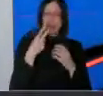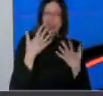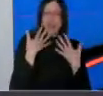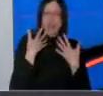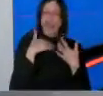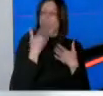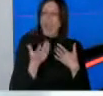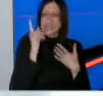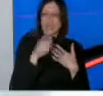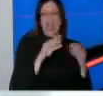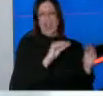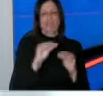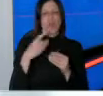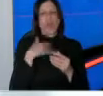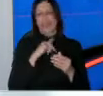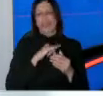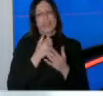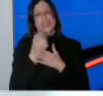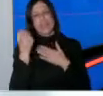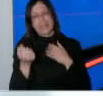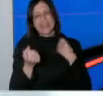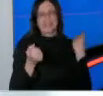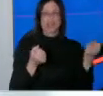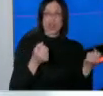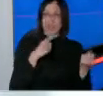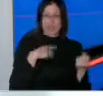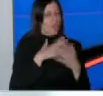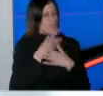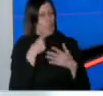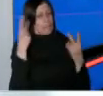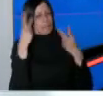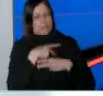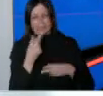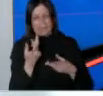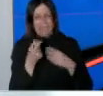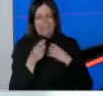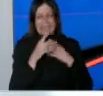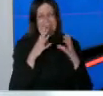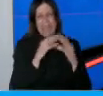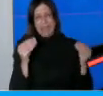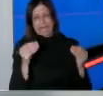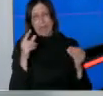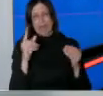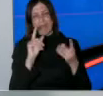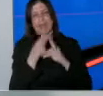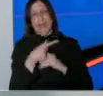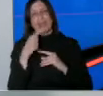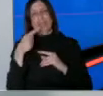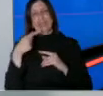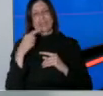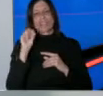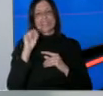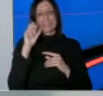חייבת לעבור, זה כבר לא מעניין אותנו, ימין, שמאל. אני אוהב אותך. אתה לא מבין שזה יעבור התמרה. זה יעבור מגדעון סער והמצביעים